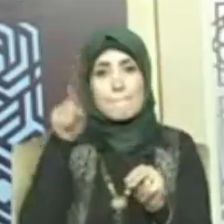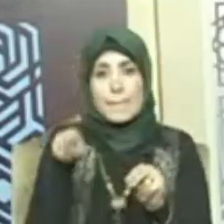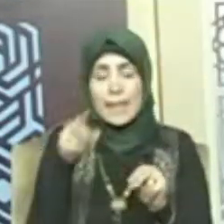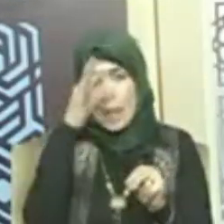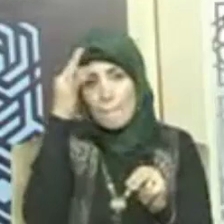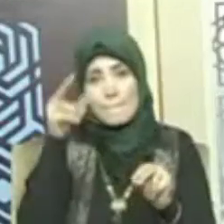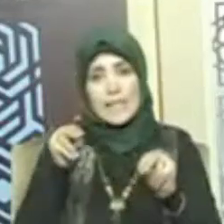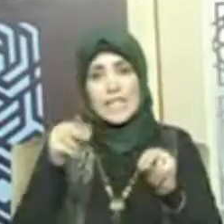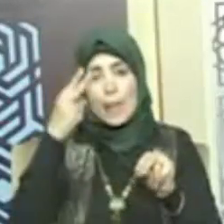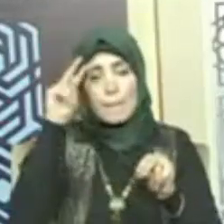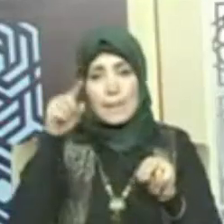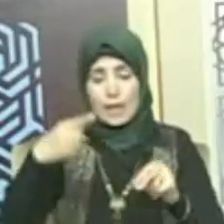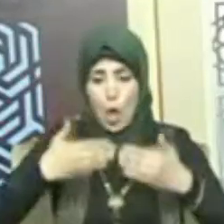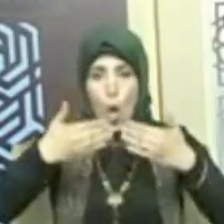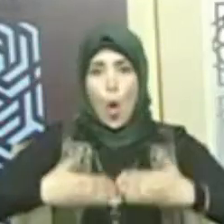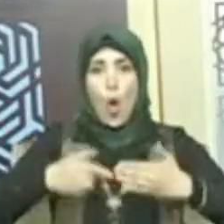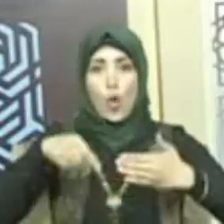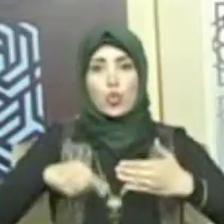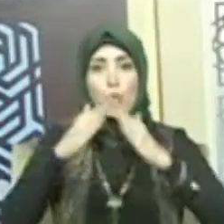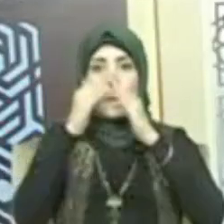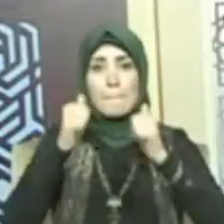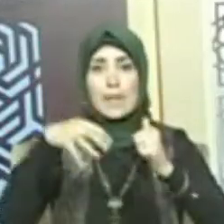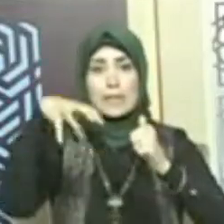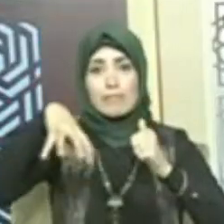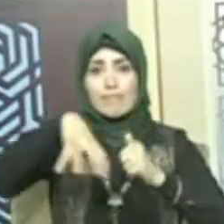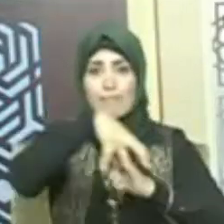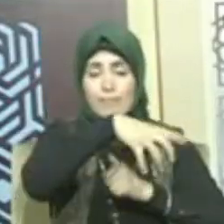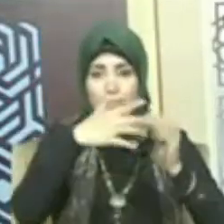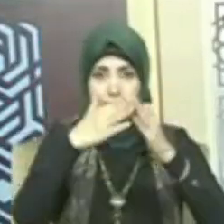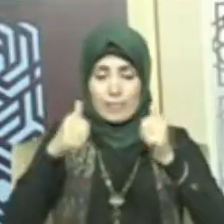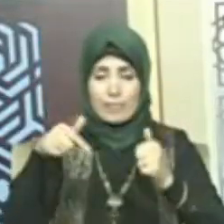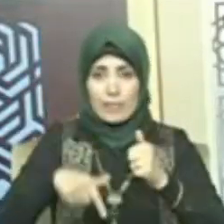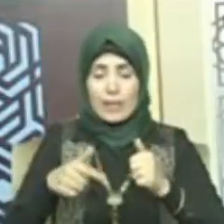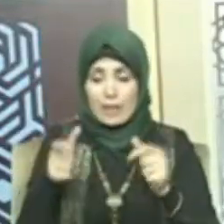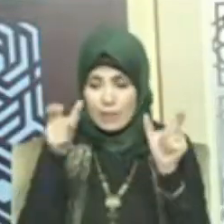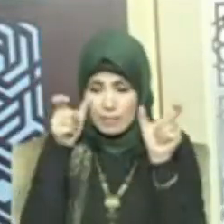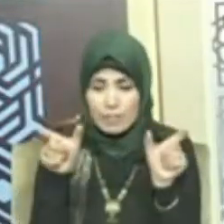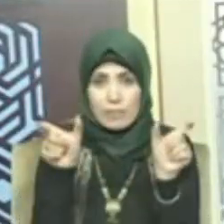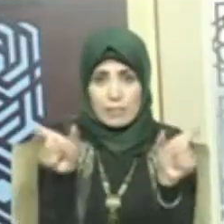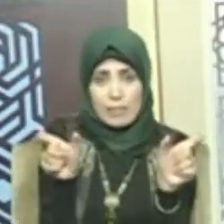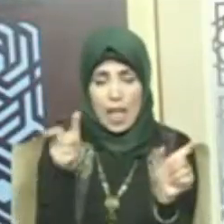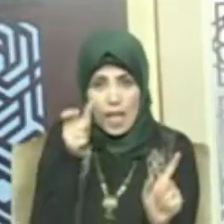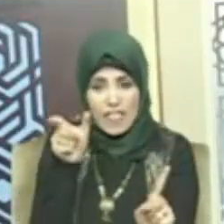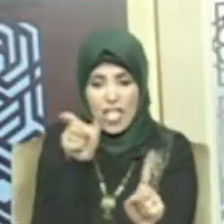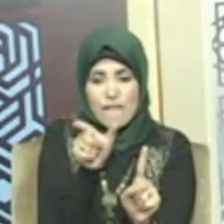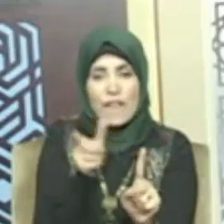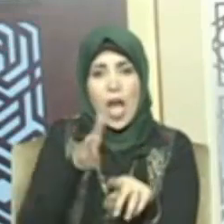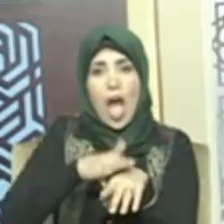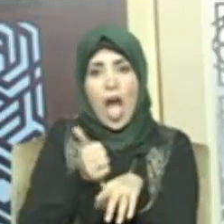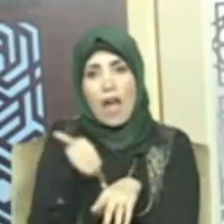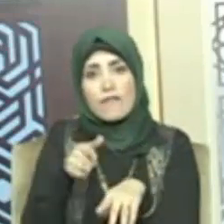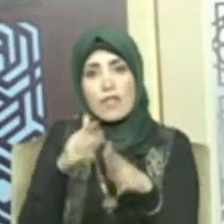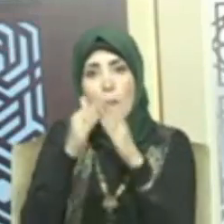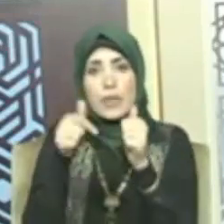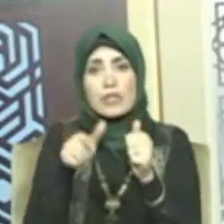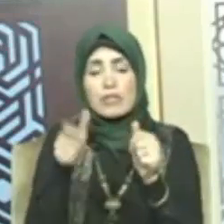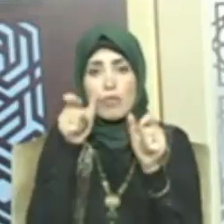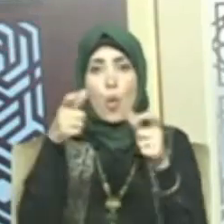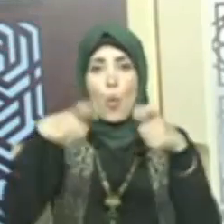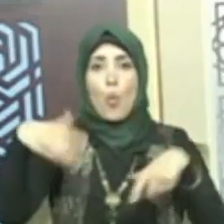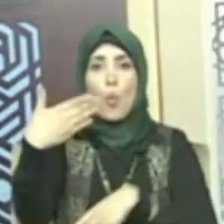المرابطون على الحدود والصغور، يحمون بلادهم ويزودون عن